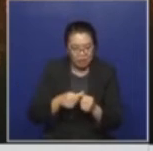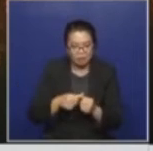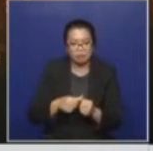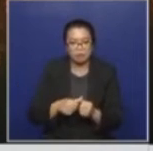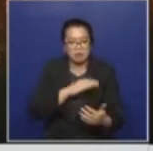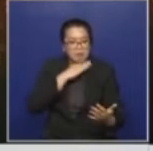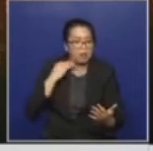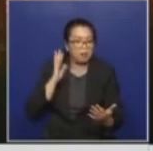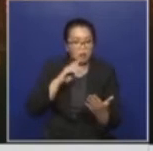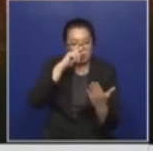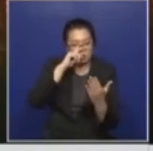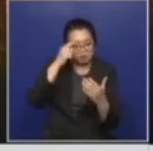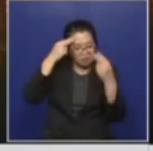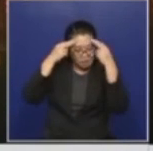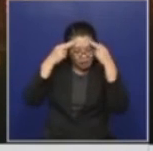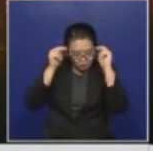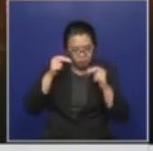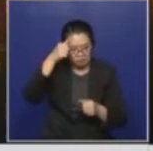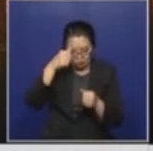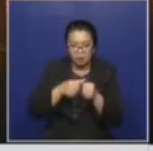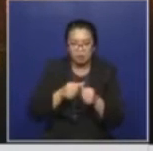รัฐมนตรีที่จะเกิดขึ้น